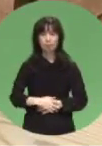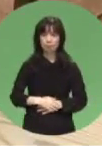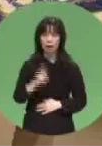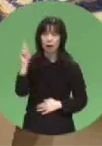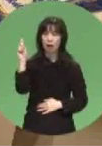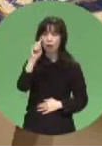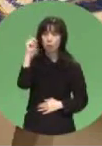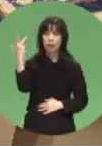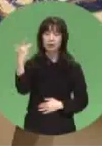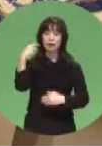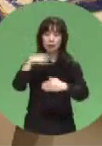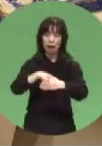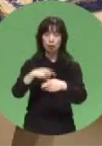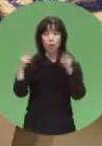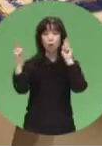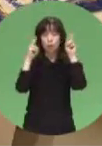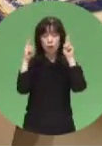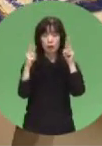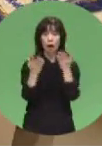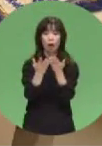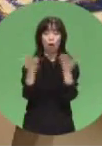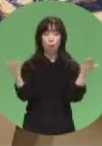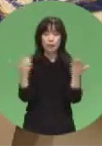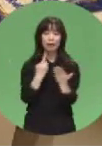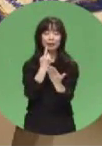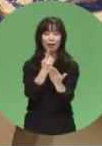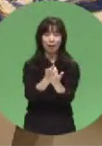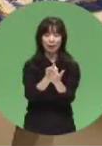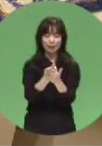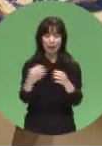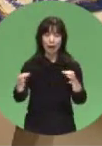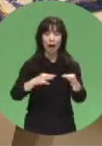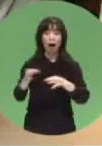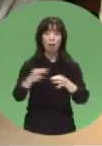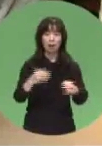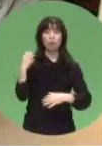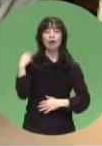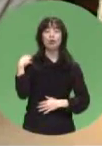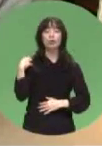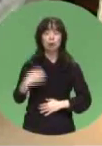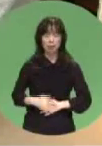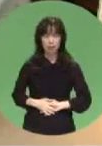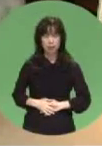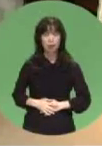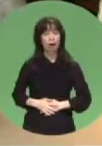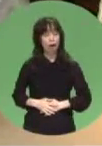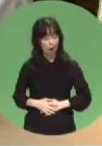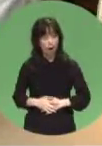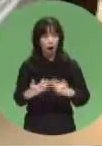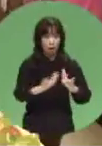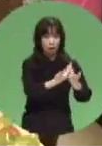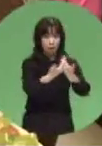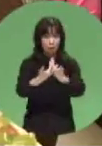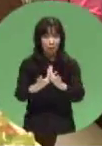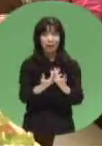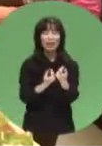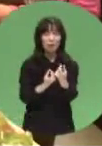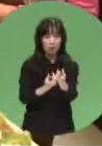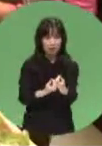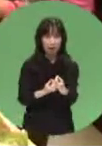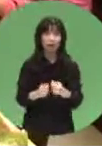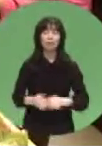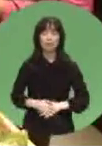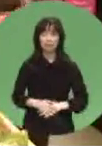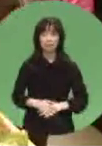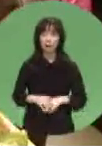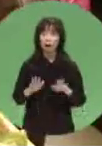の事業者さんたくさん出店していただいて販売させていただいております。 それにしてもすごいにぎわいですよね。 はい、今